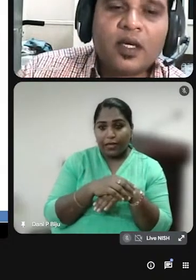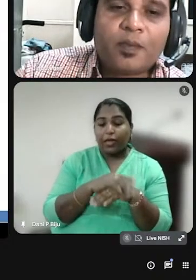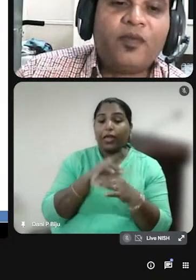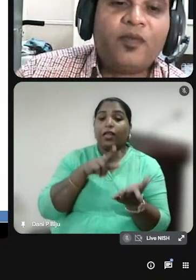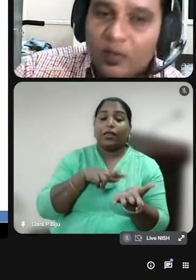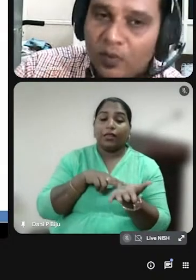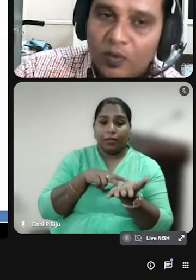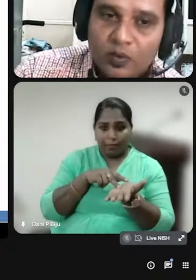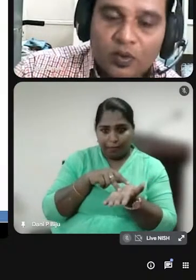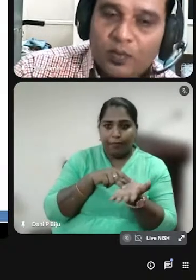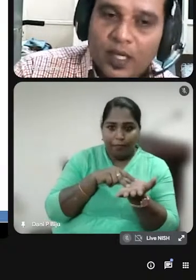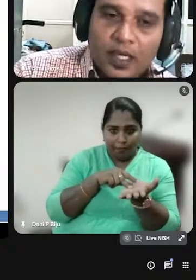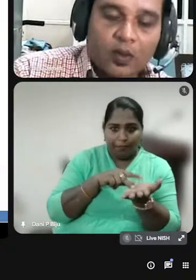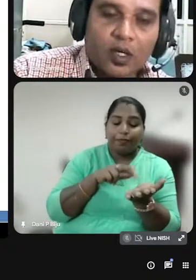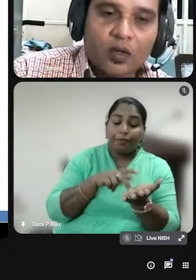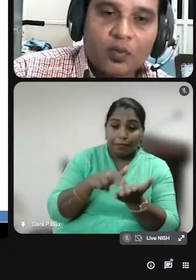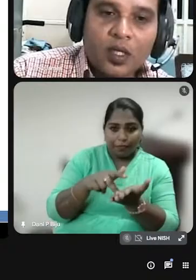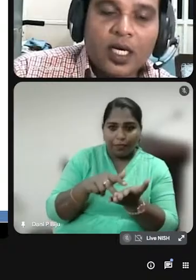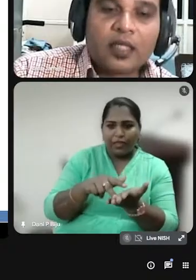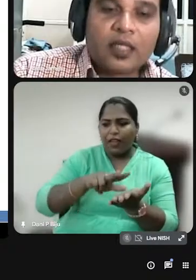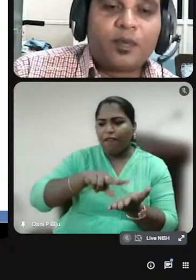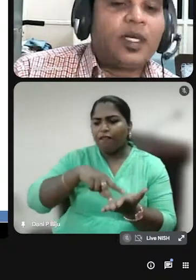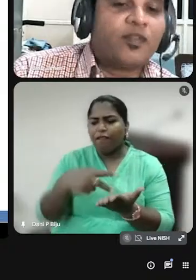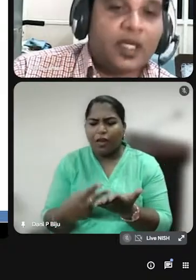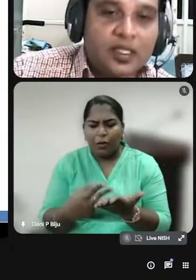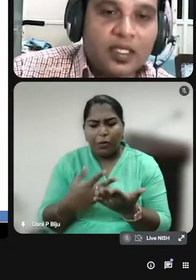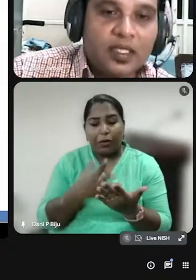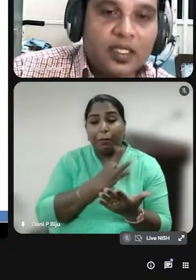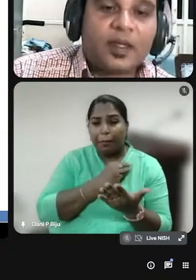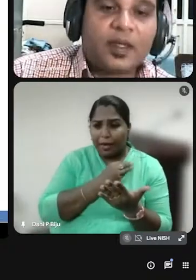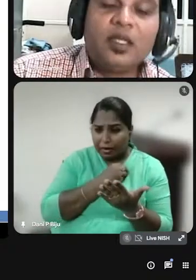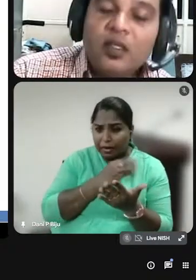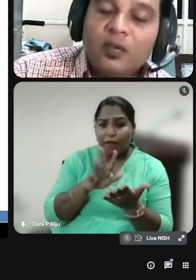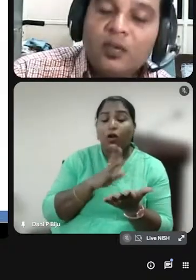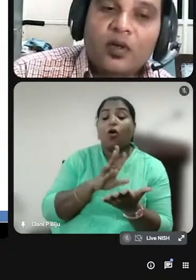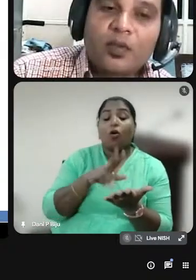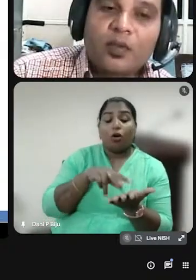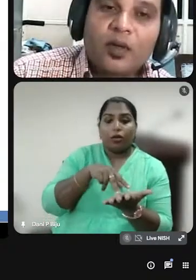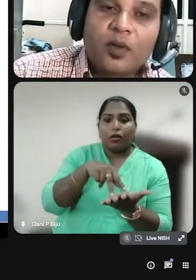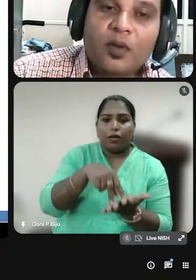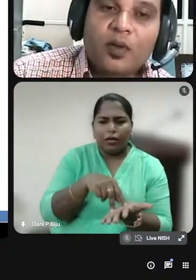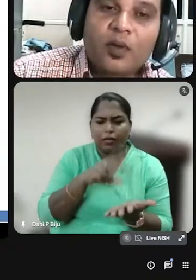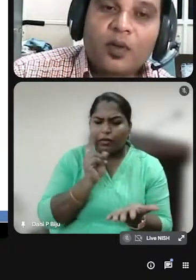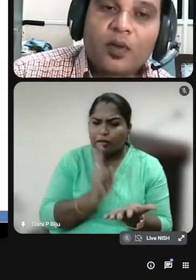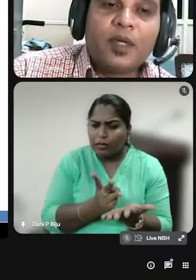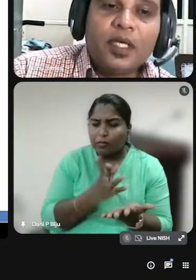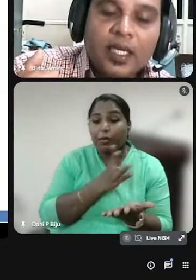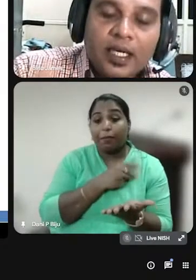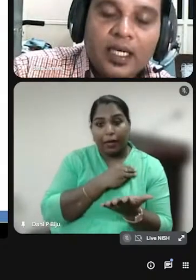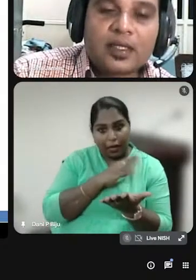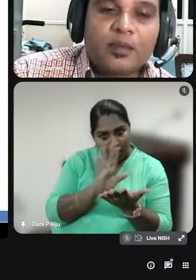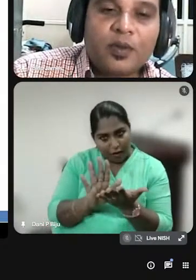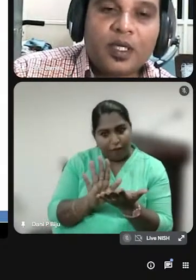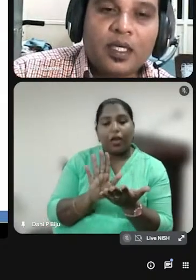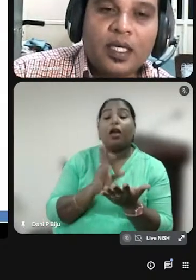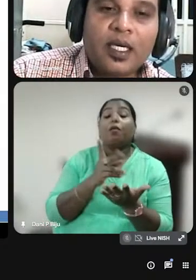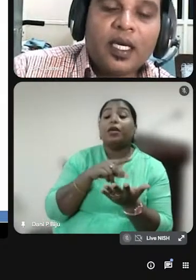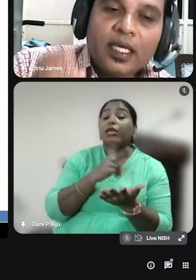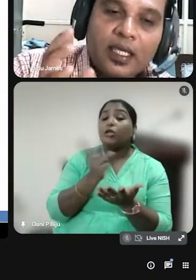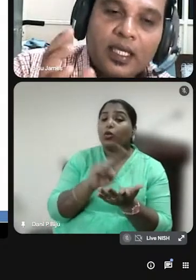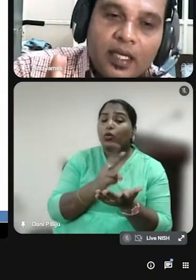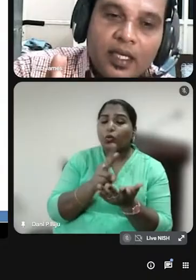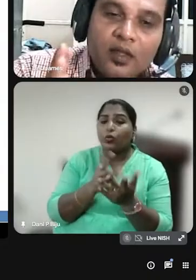സമയത്ത് വീണു പോകുന്നുള്ള ഒരു ഭയം ഉണ്ടാവും, അതുപോലെ ഈ ഫ്രീസിംഗ് ചെയ്ത് പെട്ടെന്ന് നിന്ന് പോകാനുള്ള ഒരു ഭയം ഉണ്ടാവും. അപ്പൊ ഇതെല്ലാം